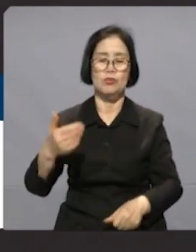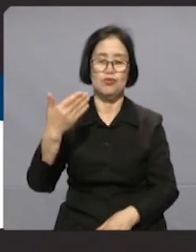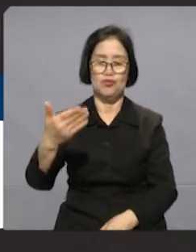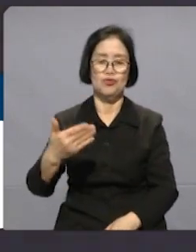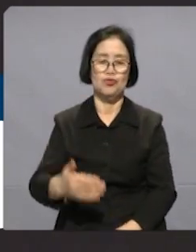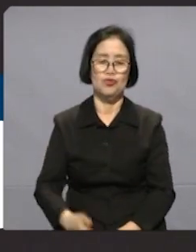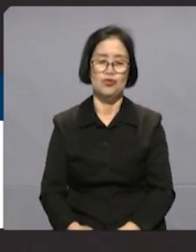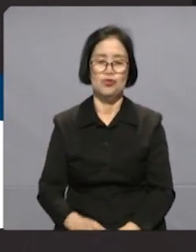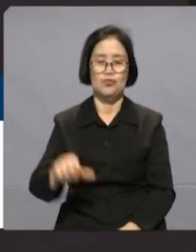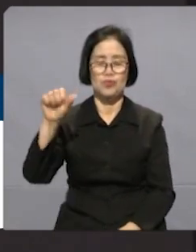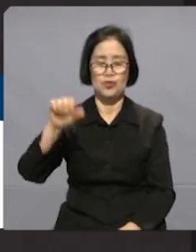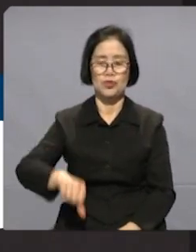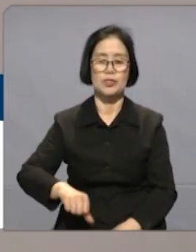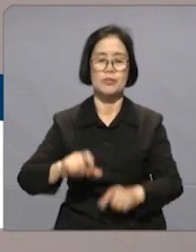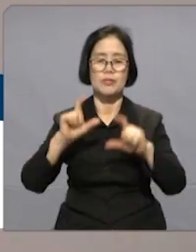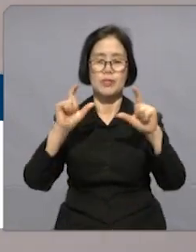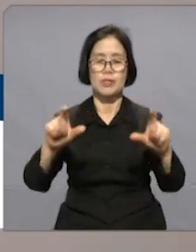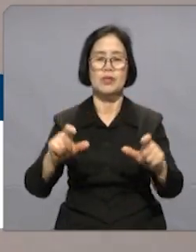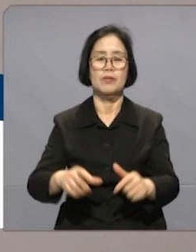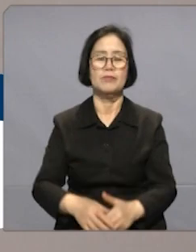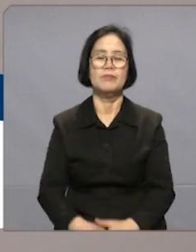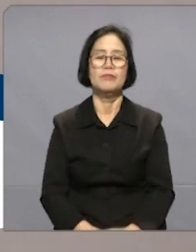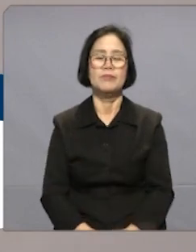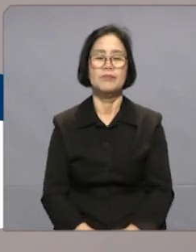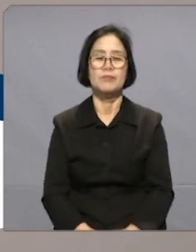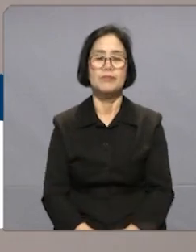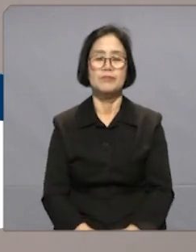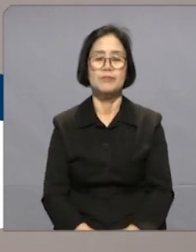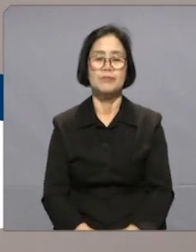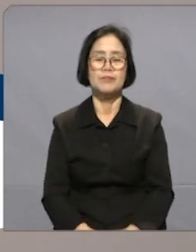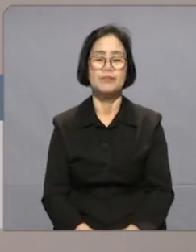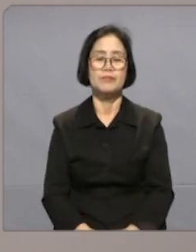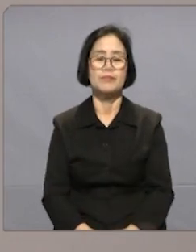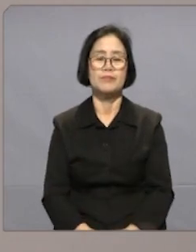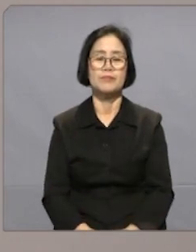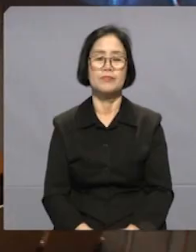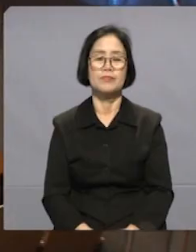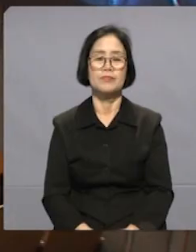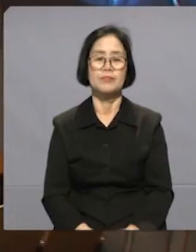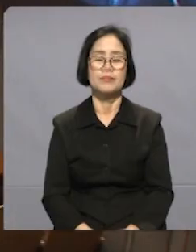9표로서 부결되었음을 선포합니다.